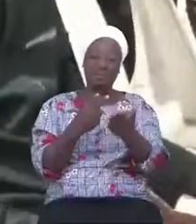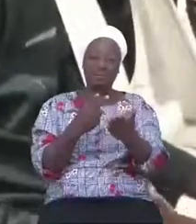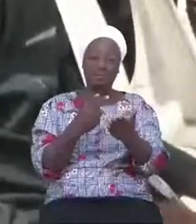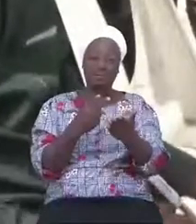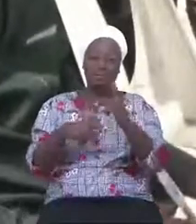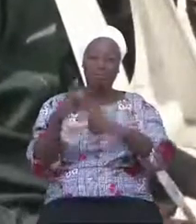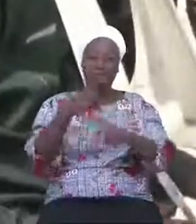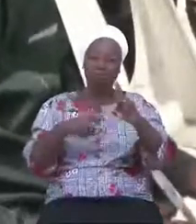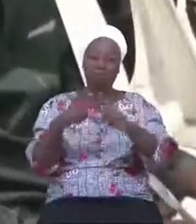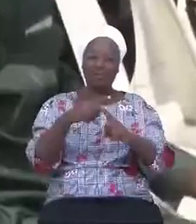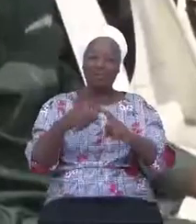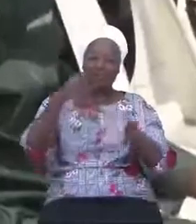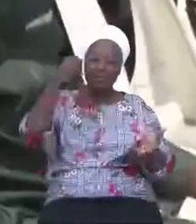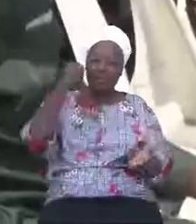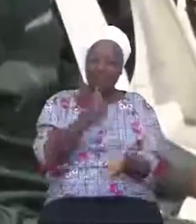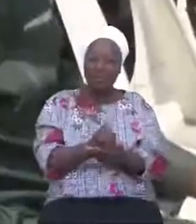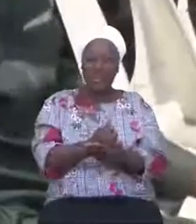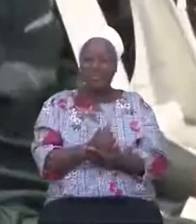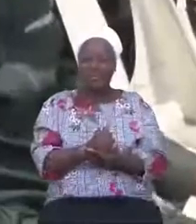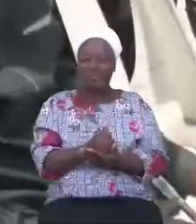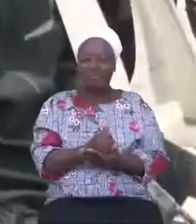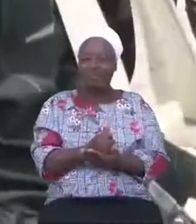que je peux entendre ton amen?